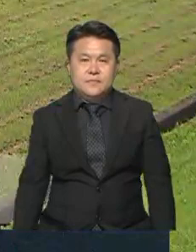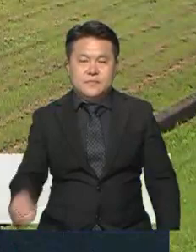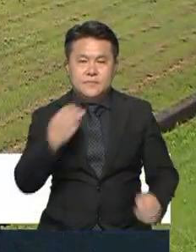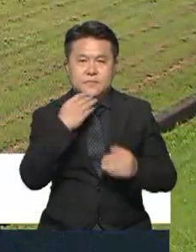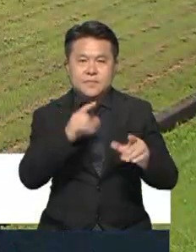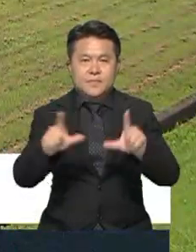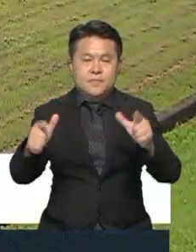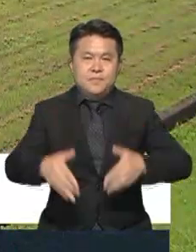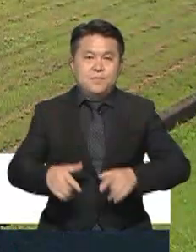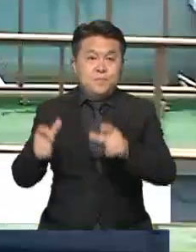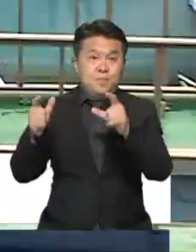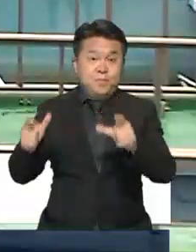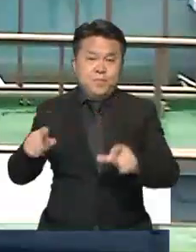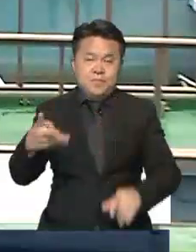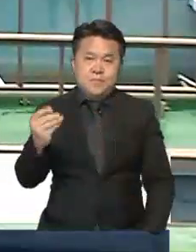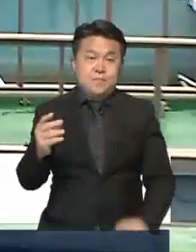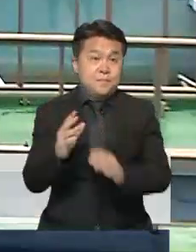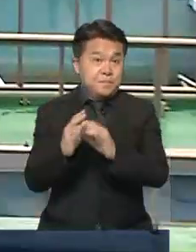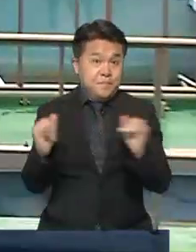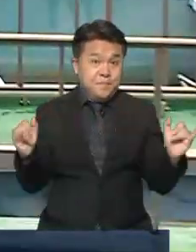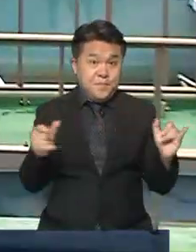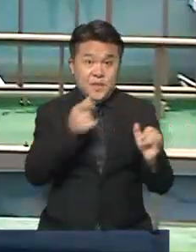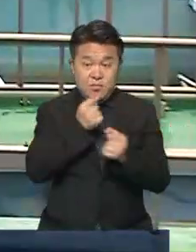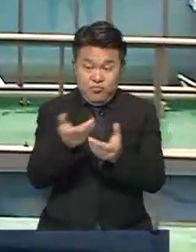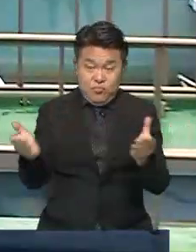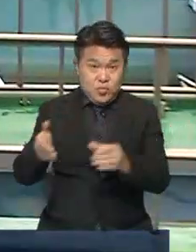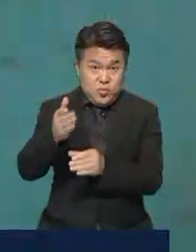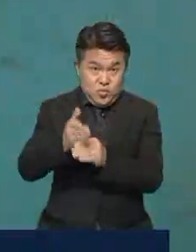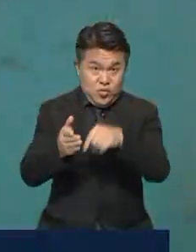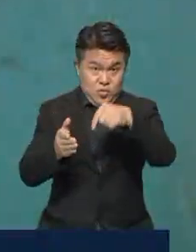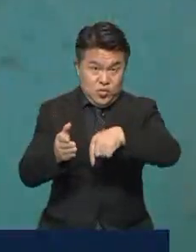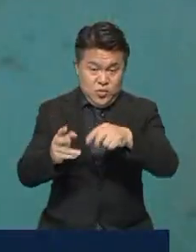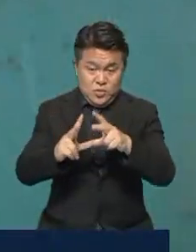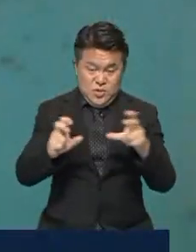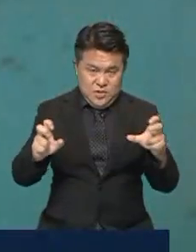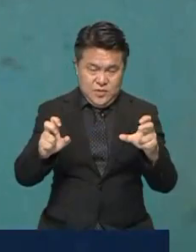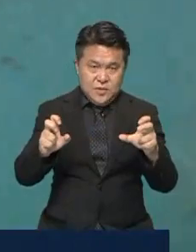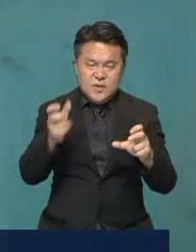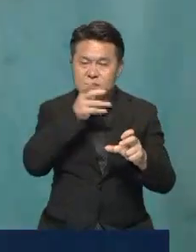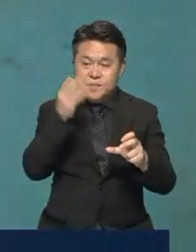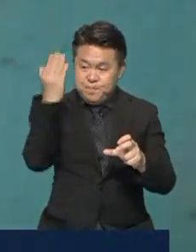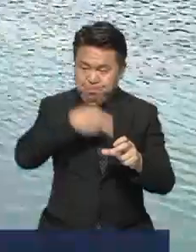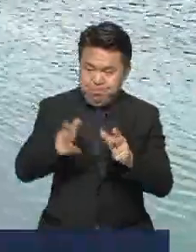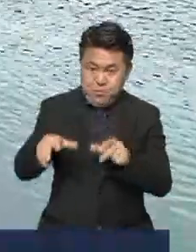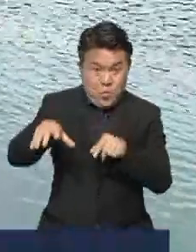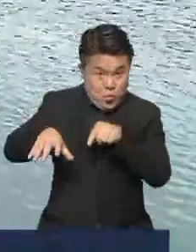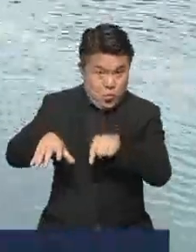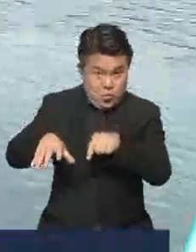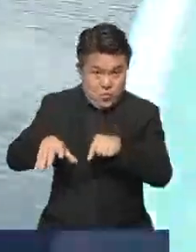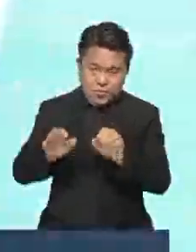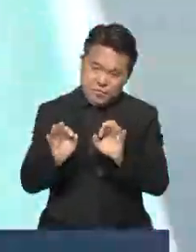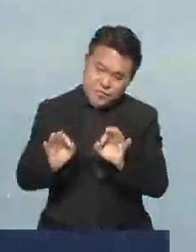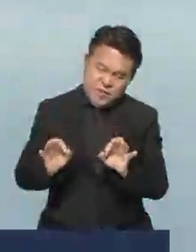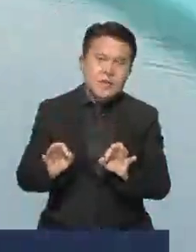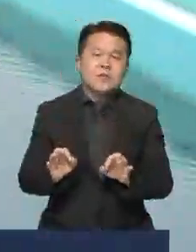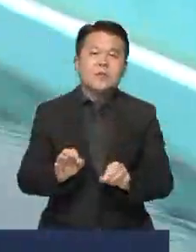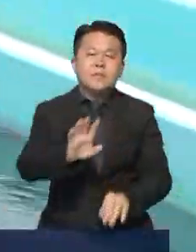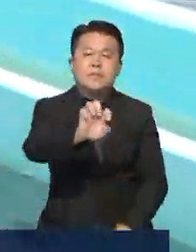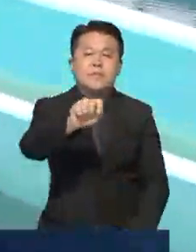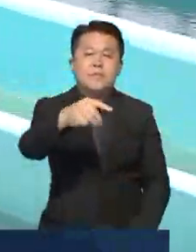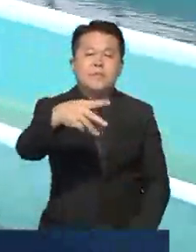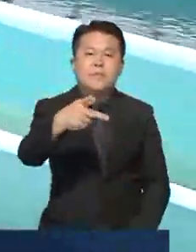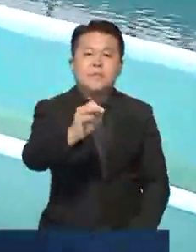경기도 동남북권 400만 인구에 수돗물을 공급하는 성남광역정수장입니다. 이곳에선